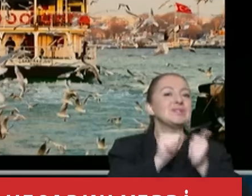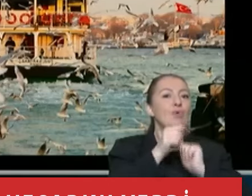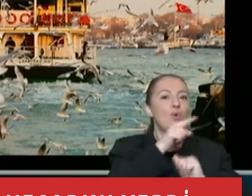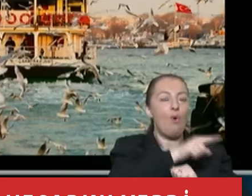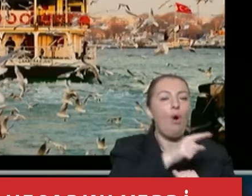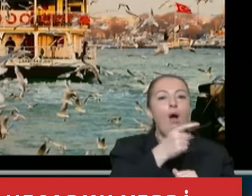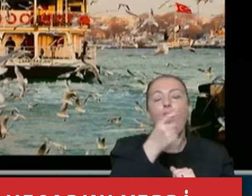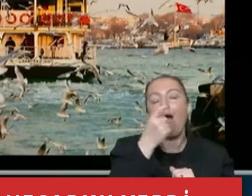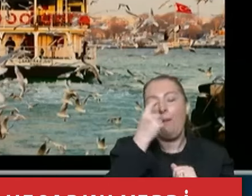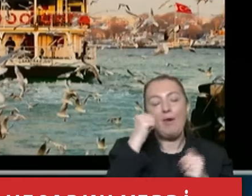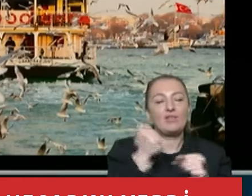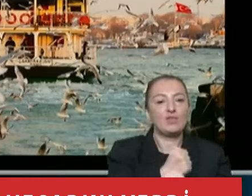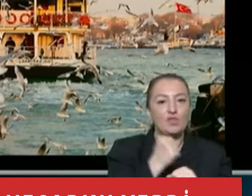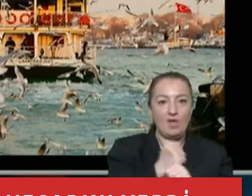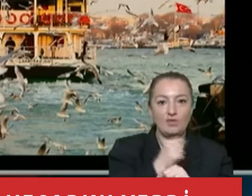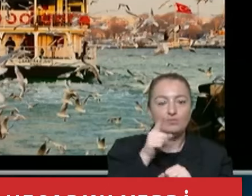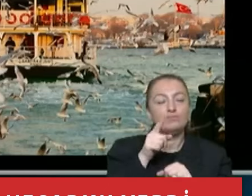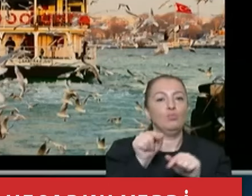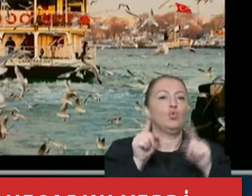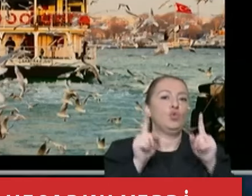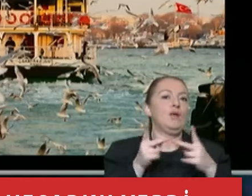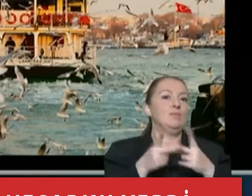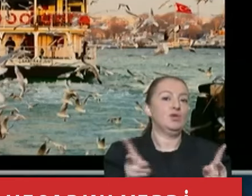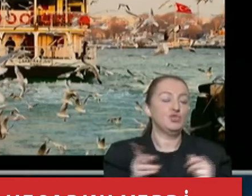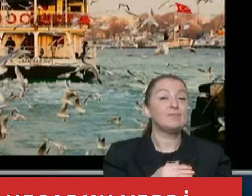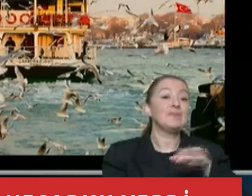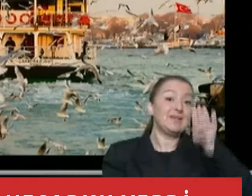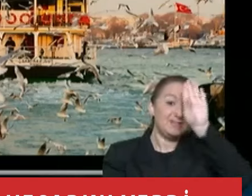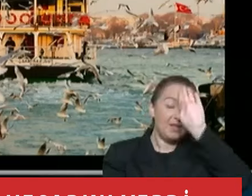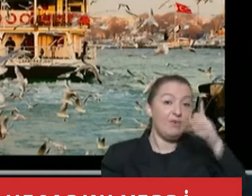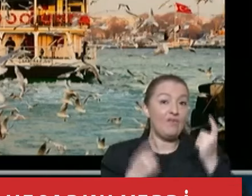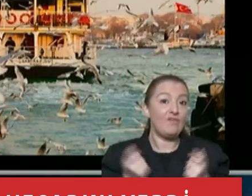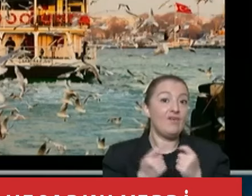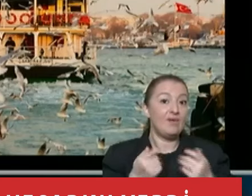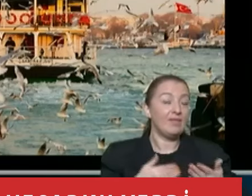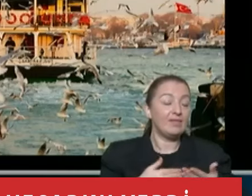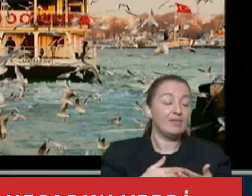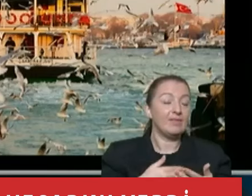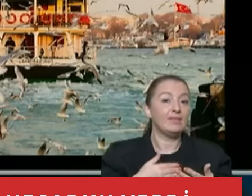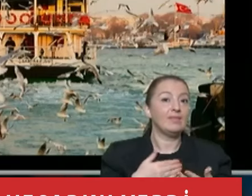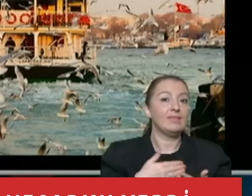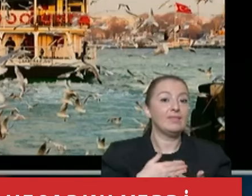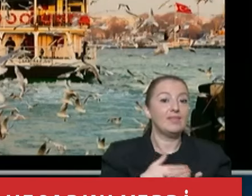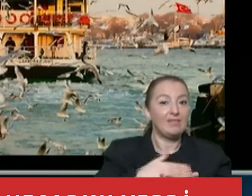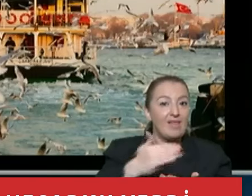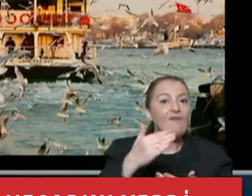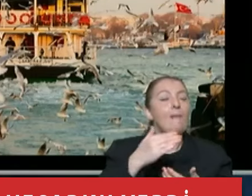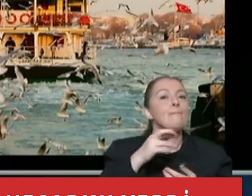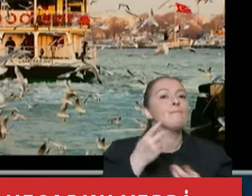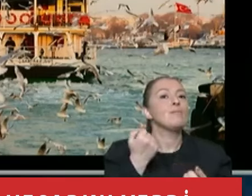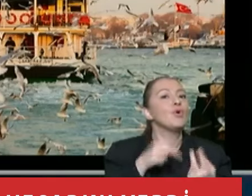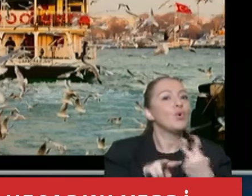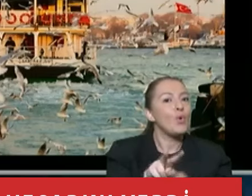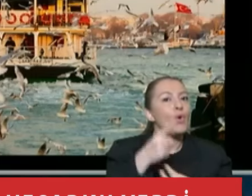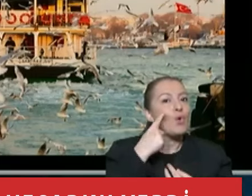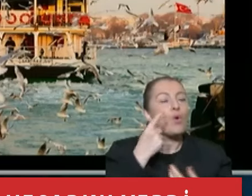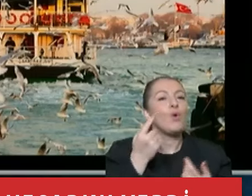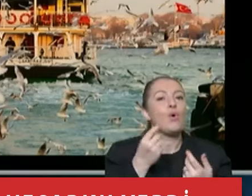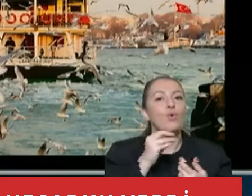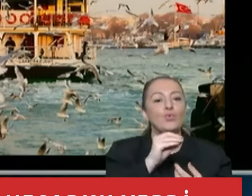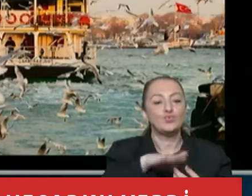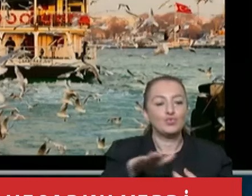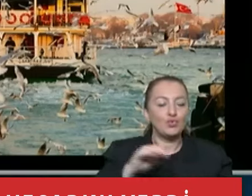Bu dönem içerisinde hizmete açtık İstanbul Sürdürülebilir kentsel ulaşım planı kapsamında yaye durakları çocuk